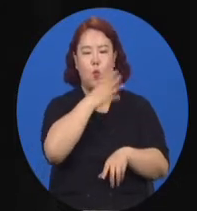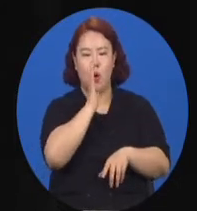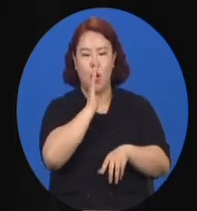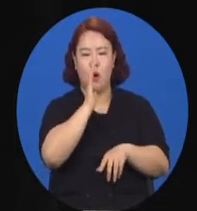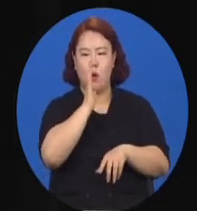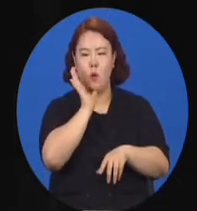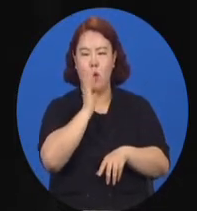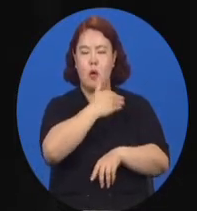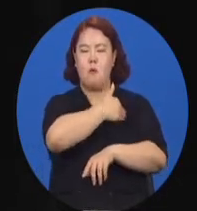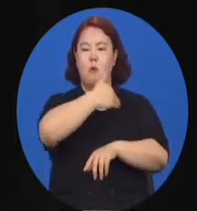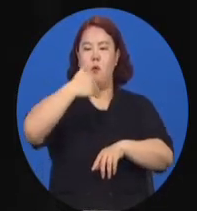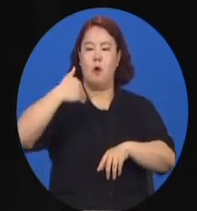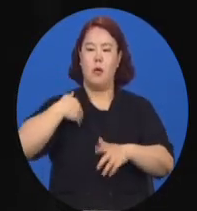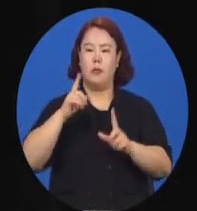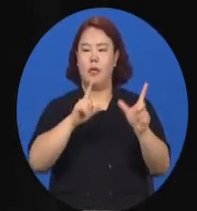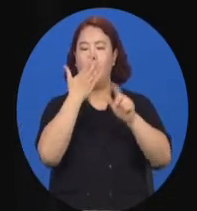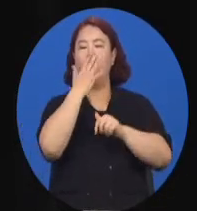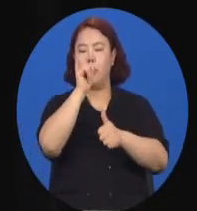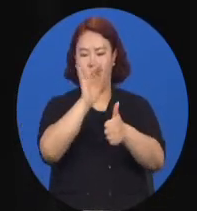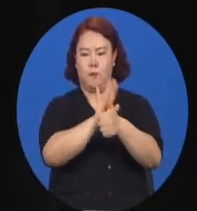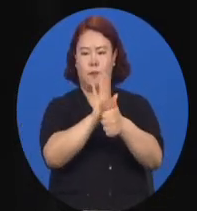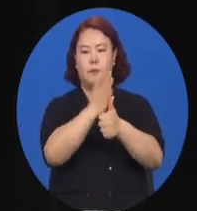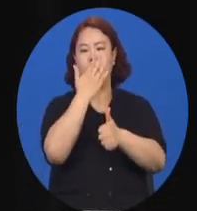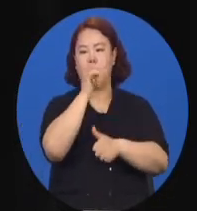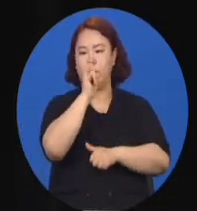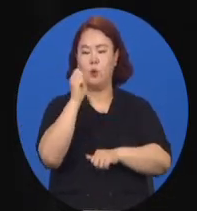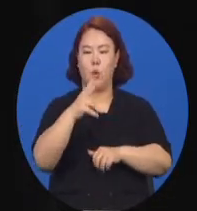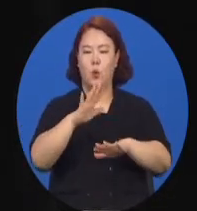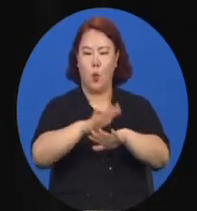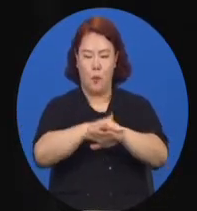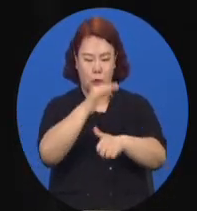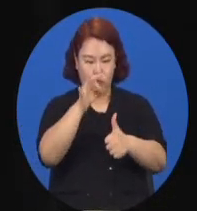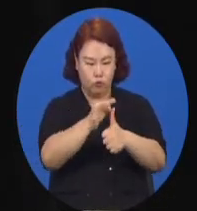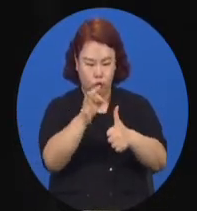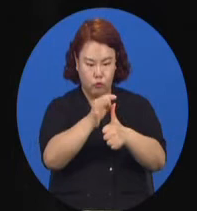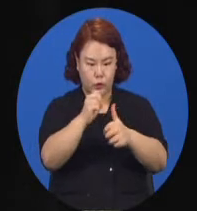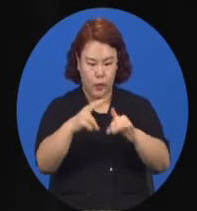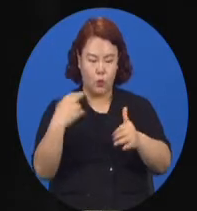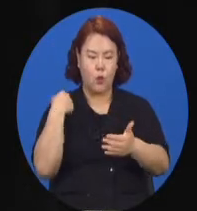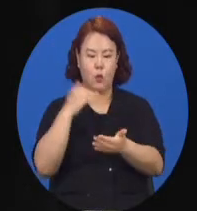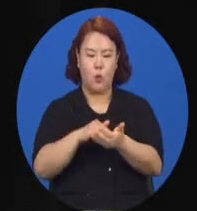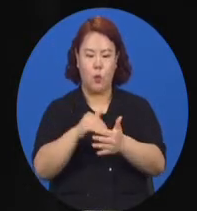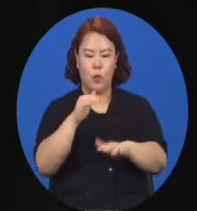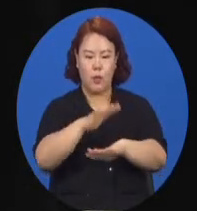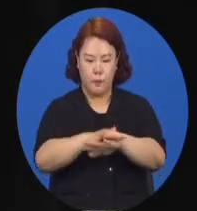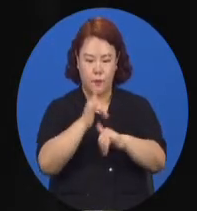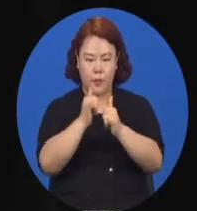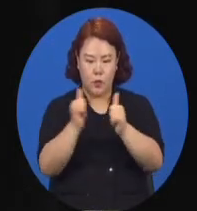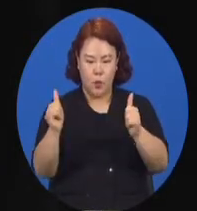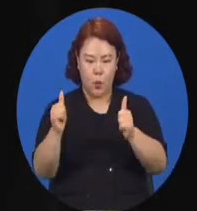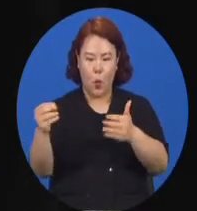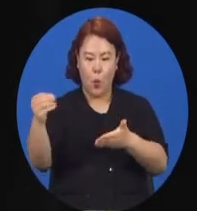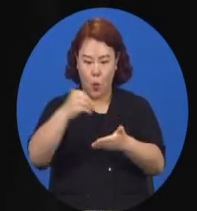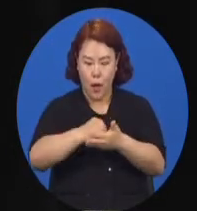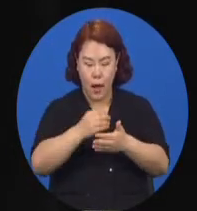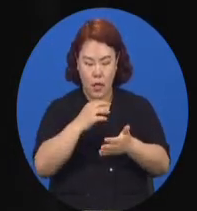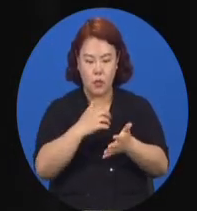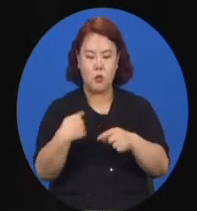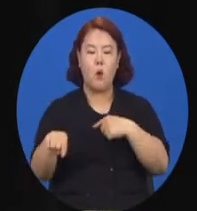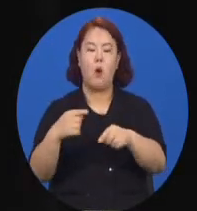풍요롭게 해드릴 것입니다. 농민수당은 귀농인구 유입정책도 될 것입니다.